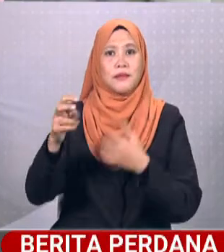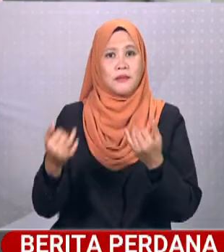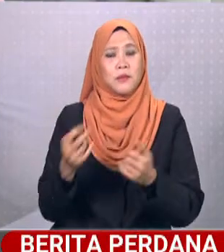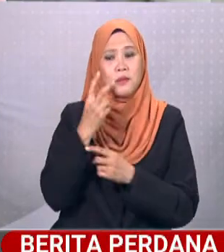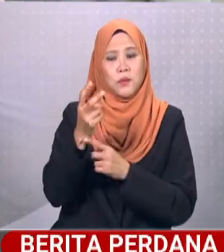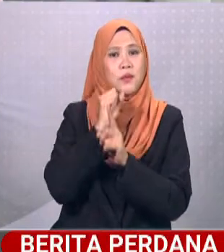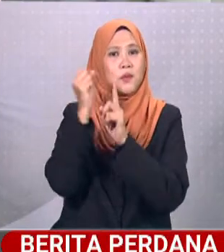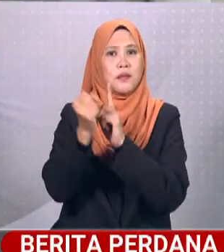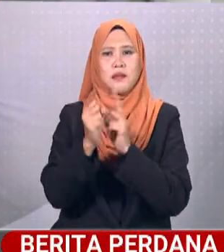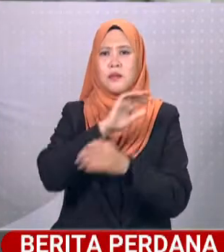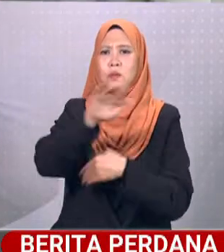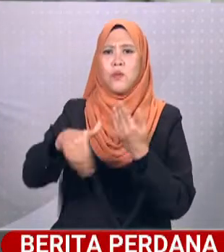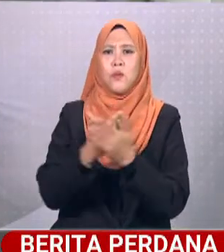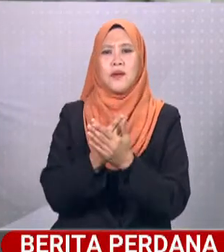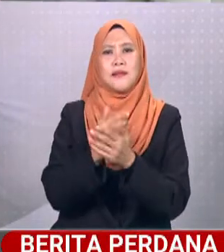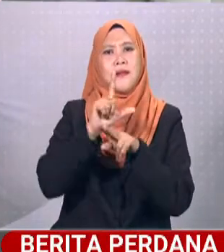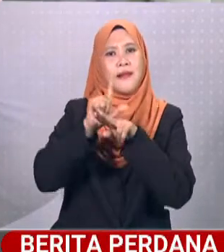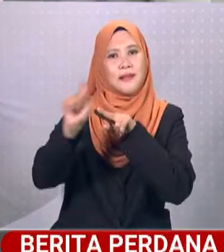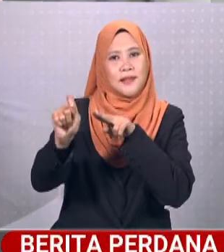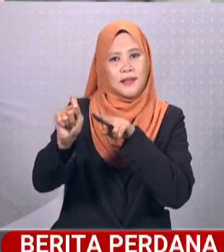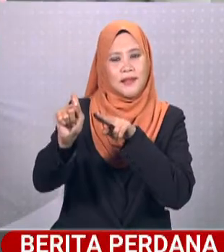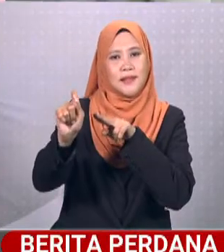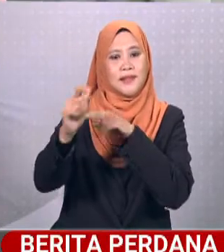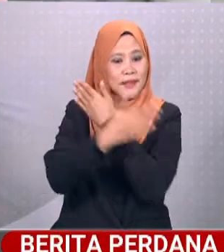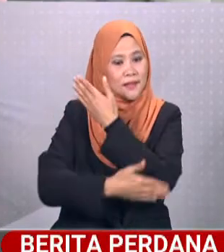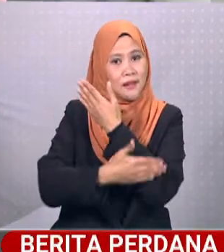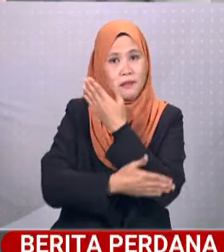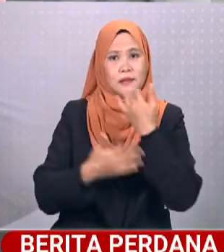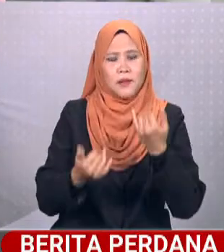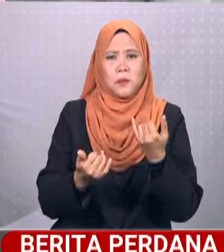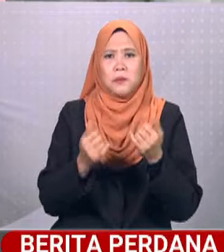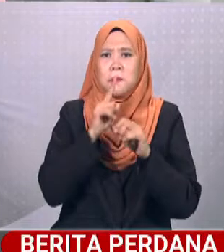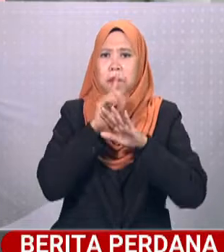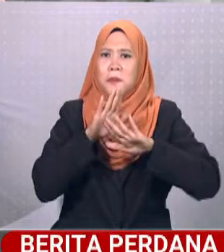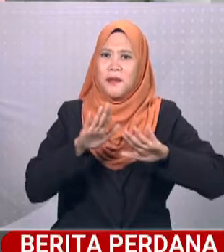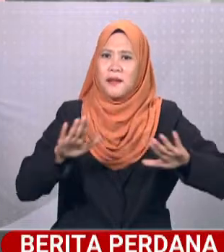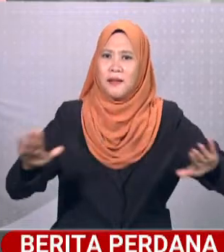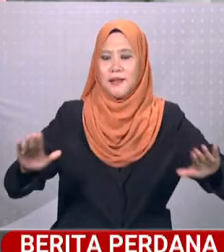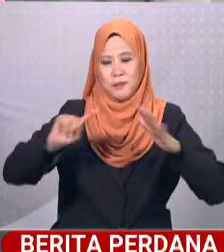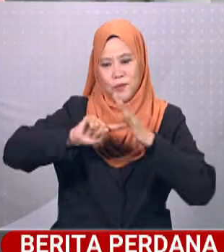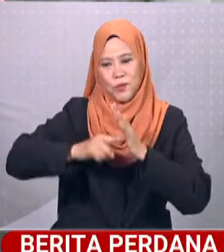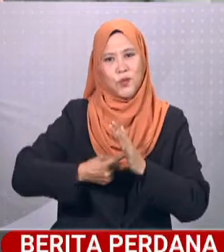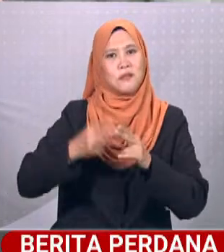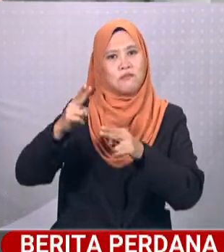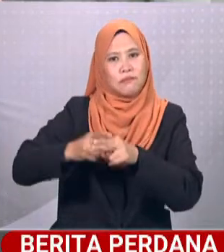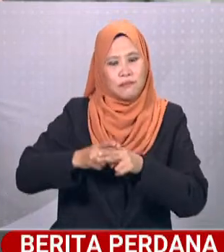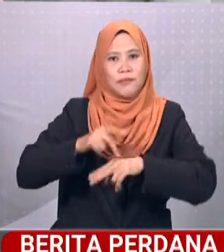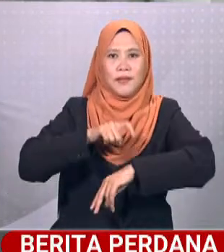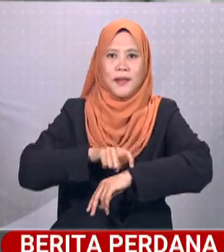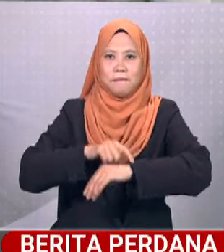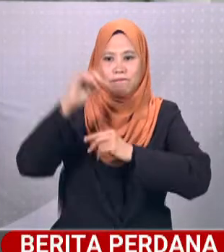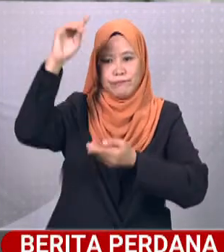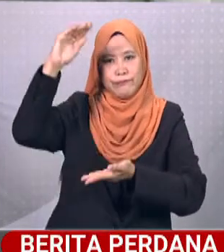dilihat pada hampir kesemua stesen LRT utama negara yang lengang selepas perkhidmatan itu mula memendekkan waktu